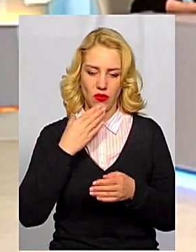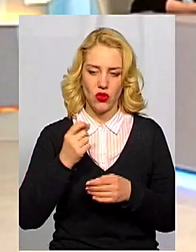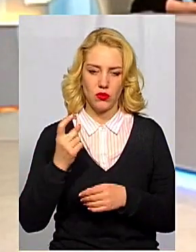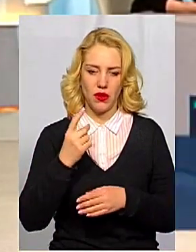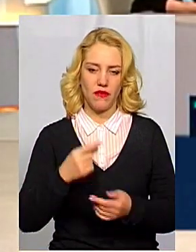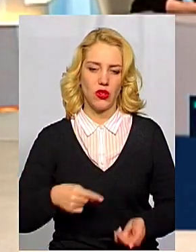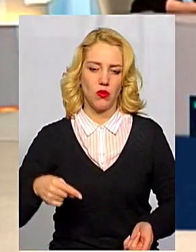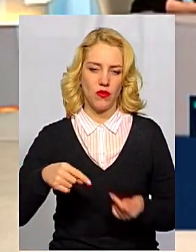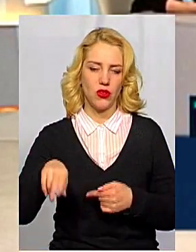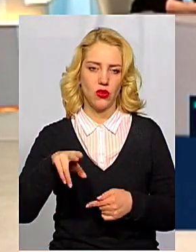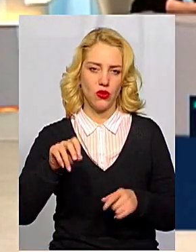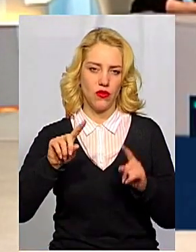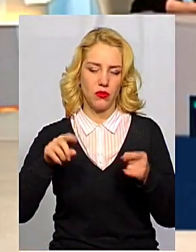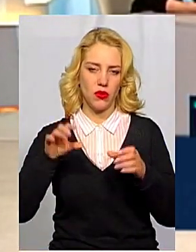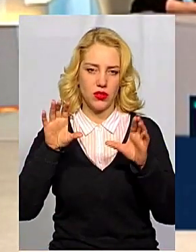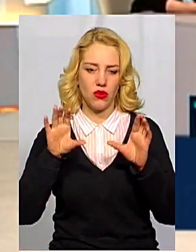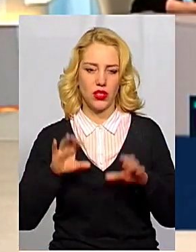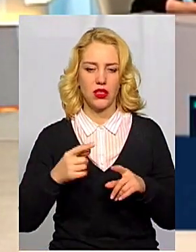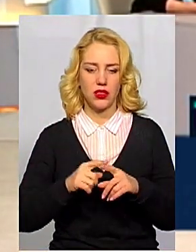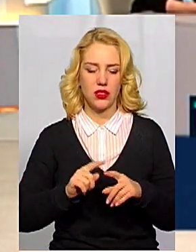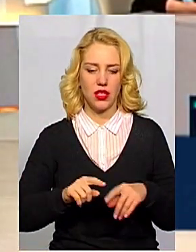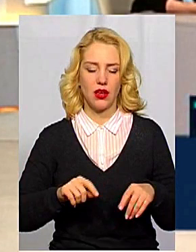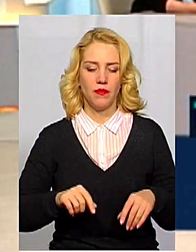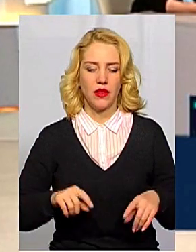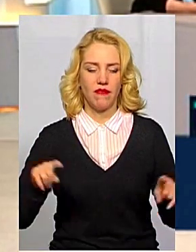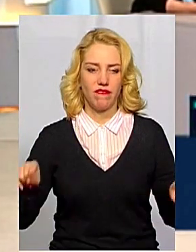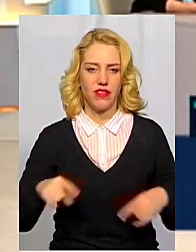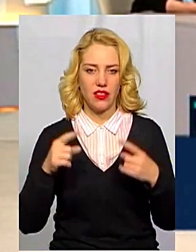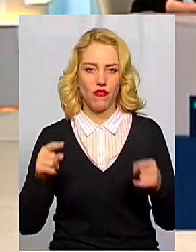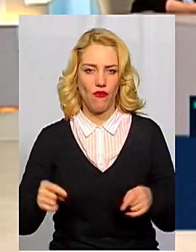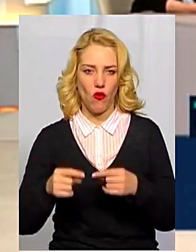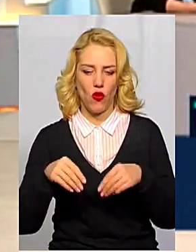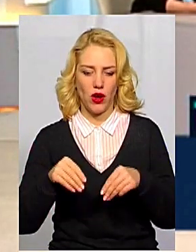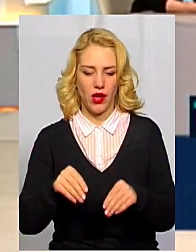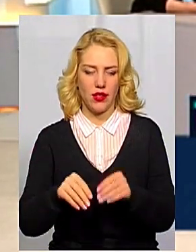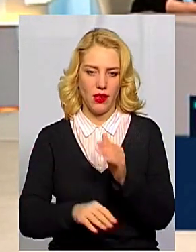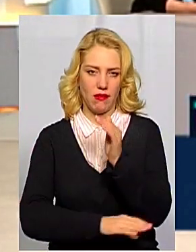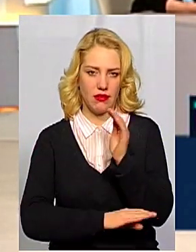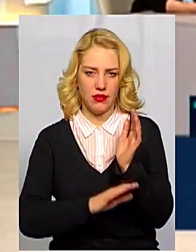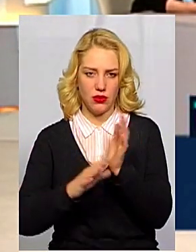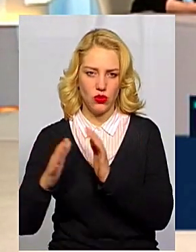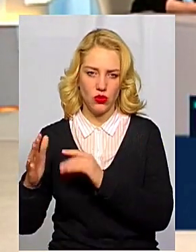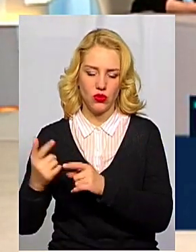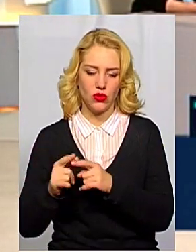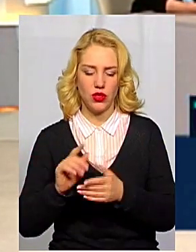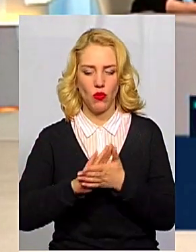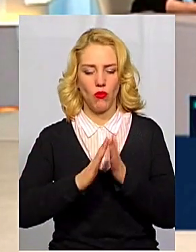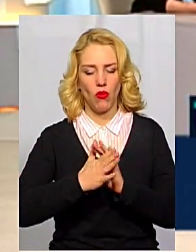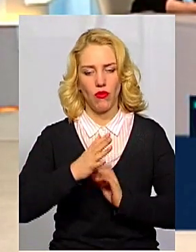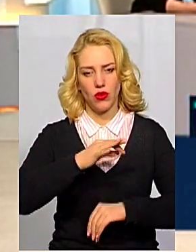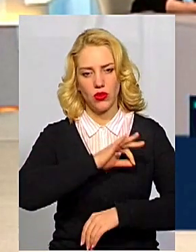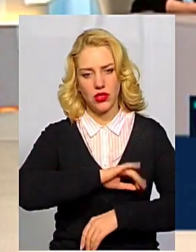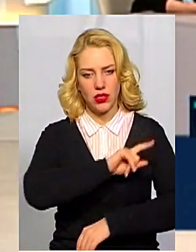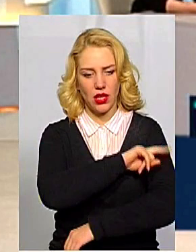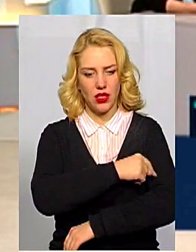до вимог чинного законодавства. Це і правила відтворення лісу, і здійснення рубок головного користування, і санітарні правила,